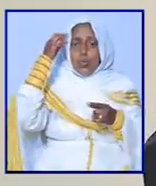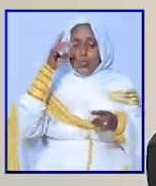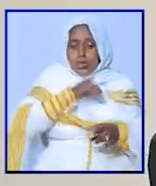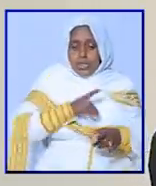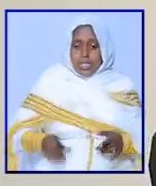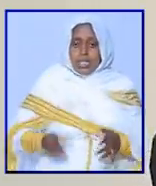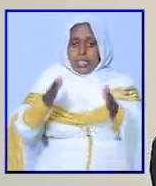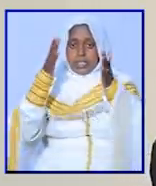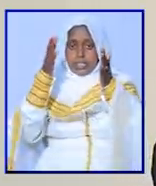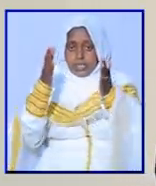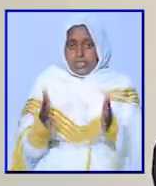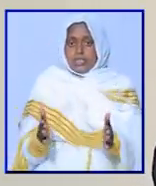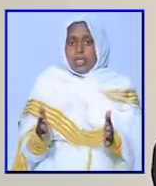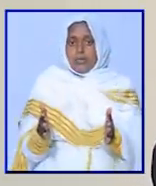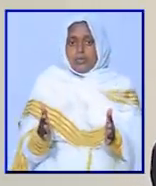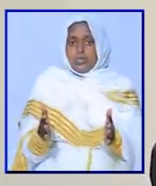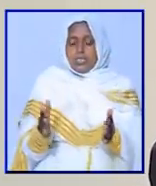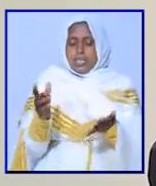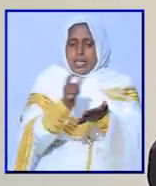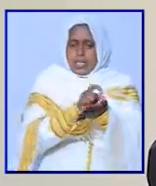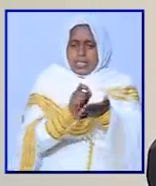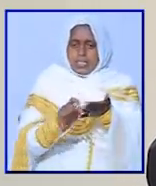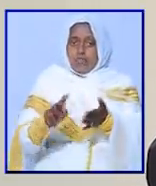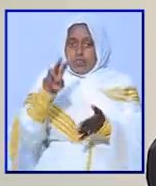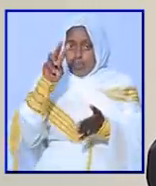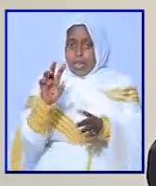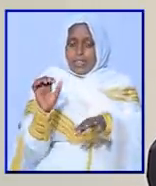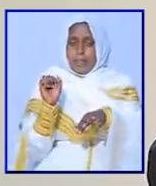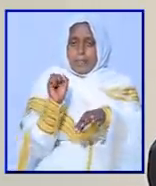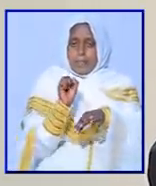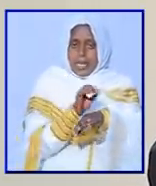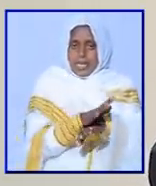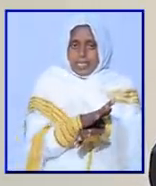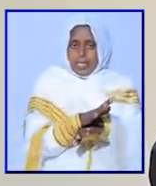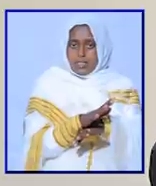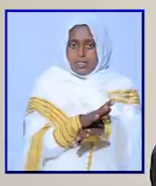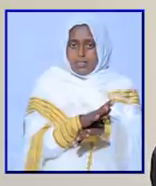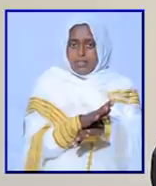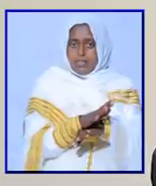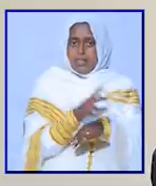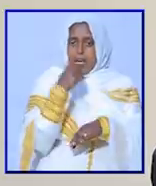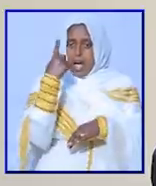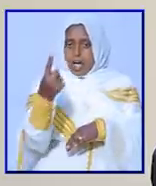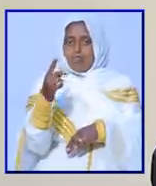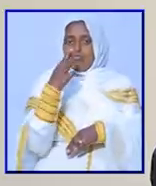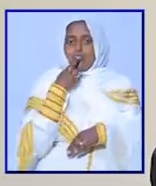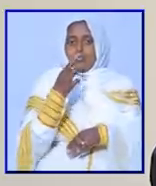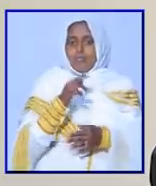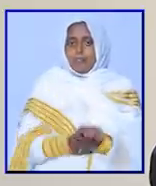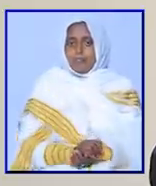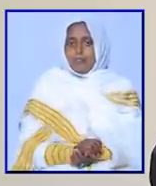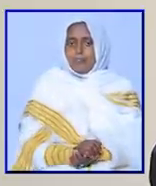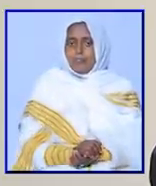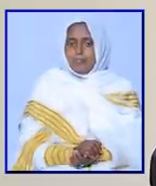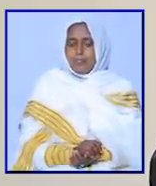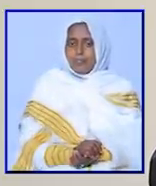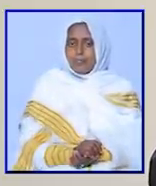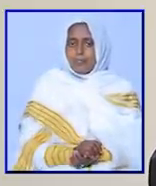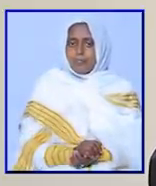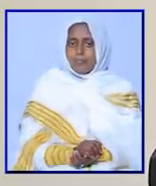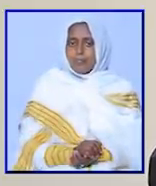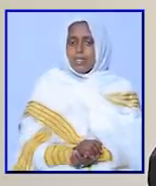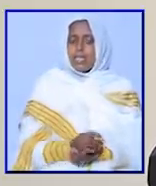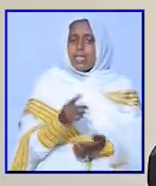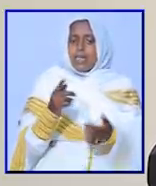ይሄኛው ወደ ቆሮንቶስ ክርስቲያኖች ከተጻፉት ሁለት መልእክታት አንዱ ነው።